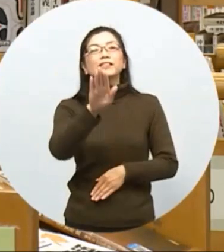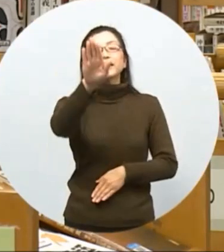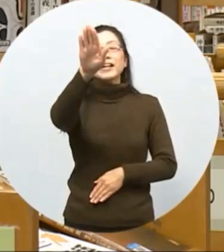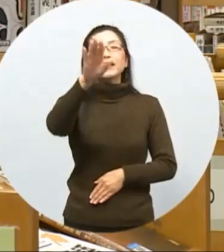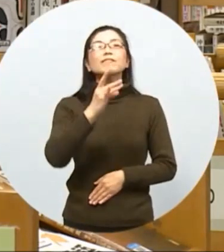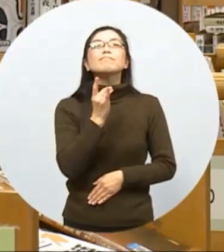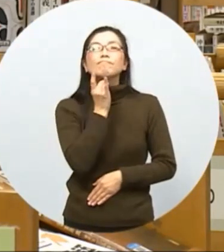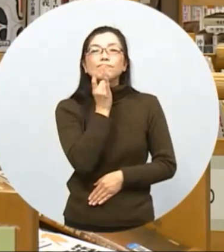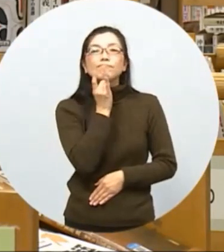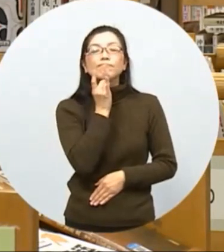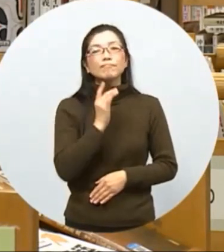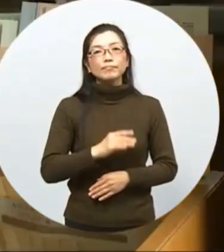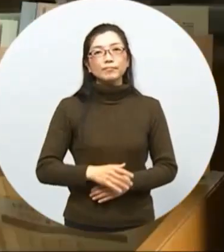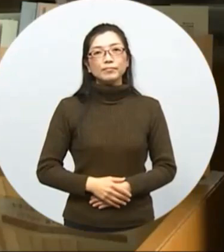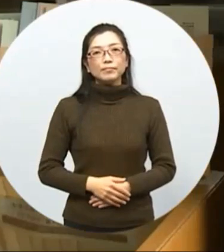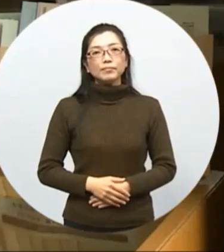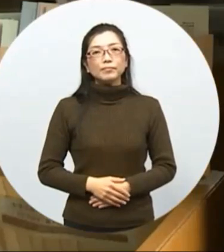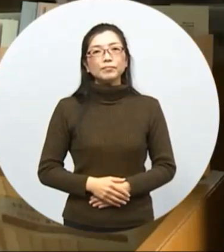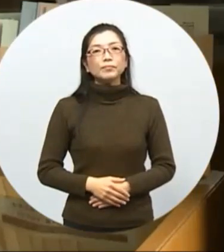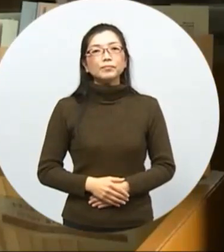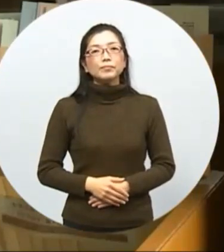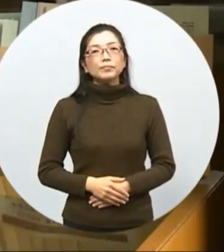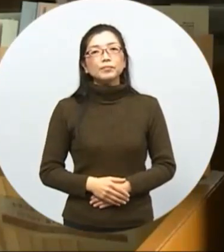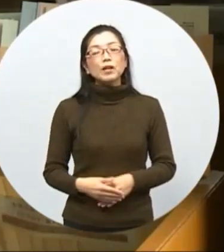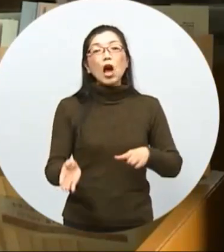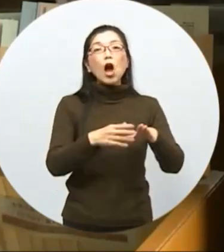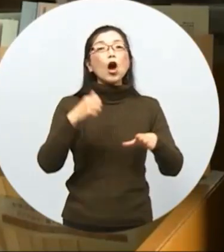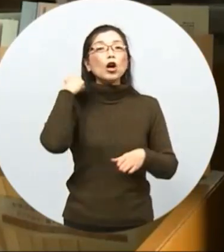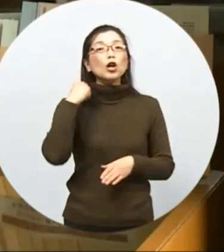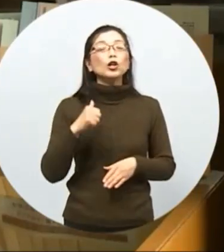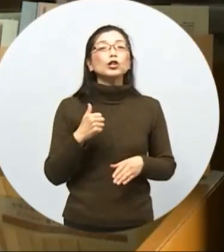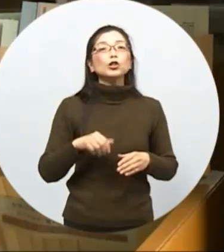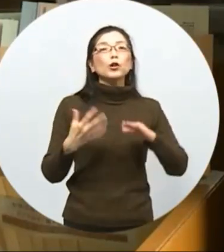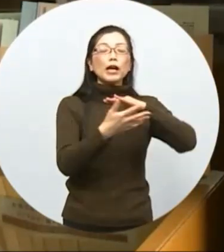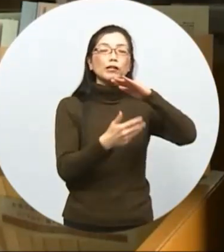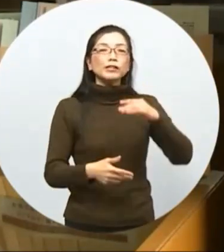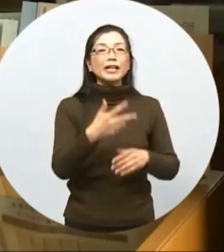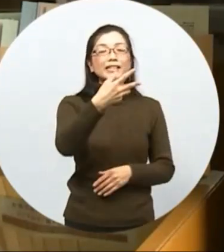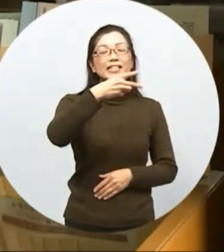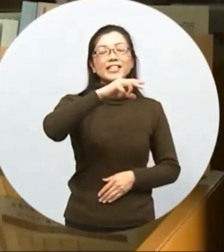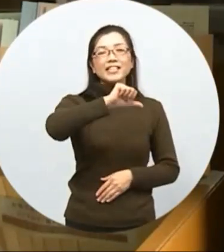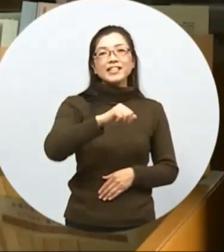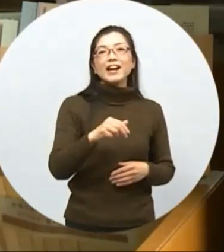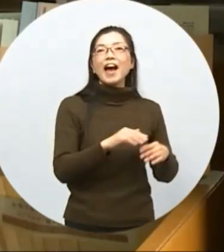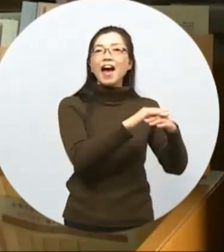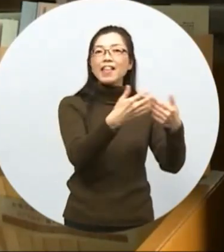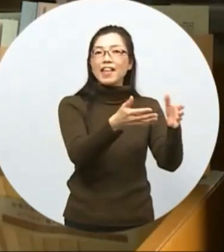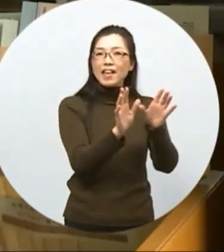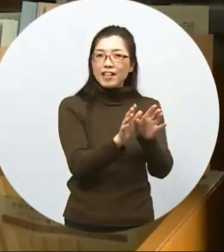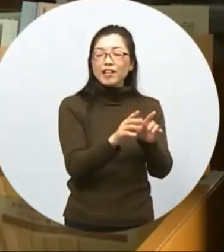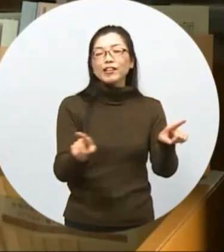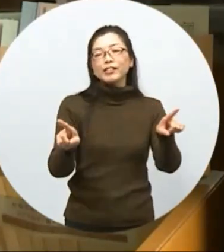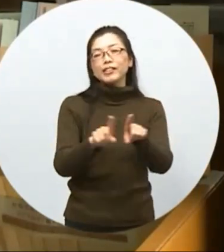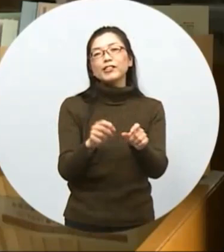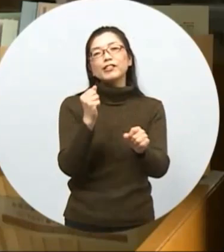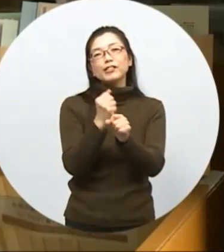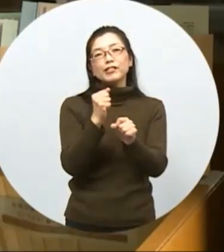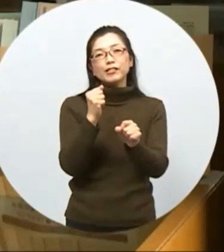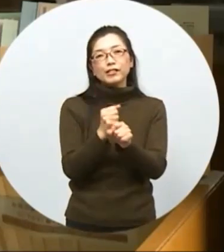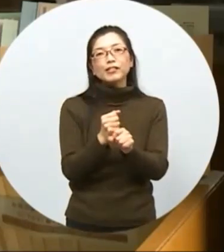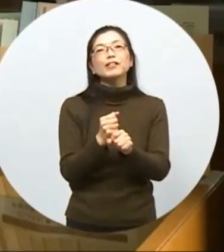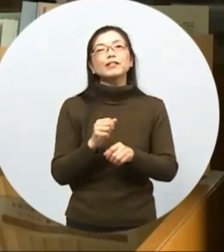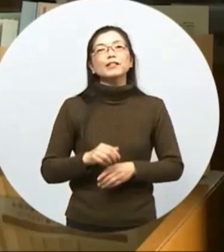期待が高まります。 湘南藤沢シニアネットの皆さんと一緒に、共同で作り上げたこ